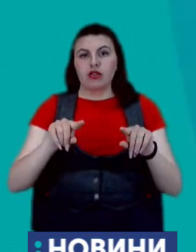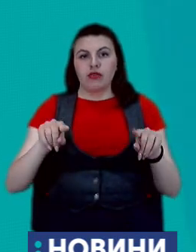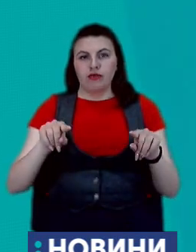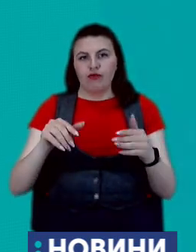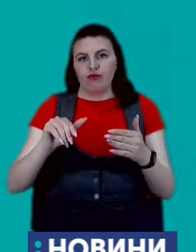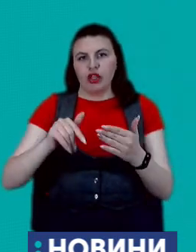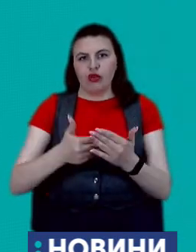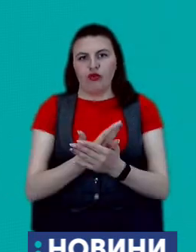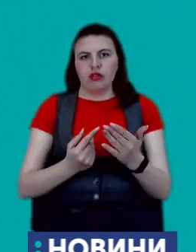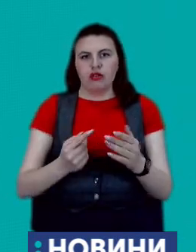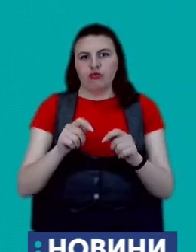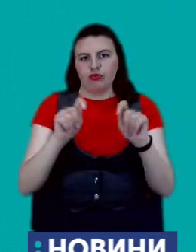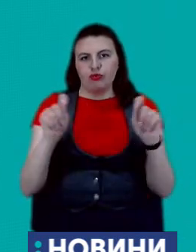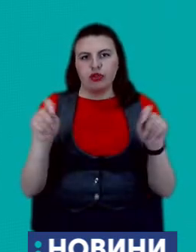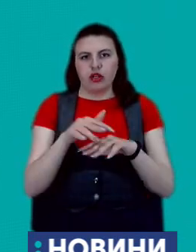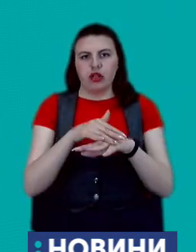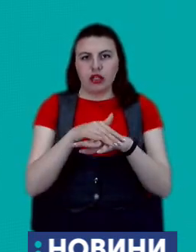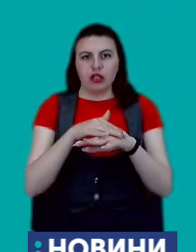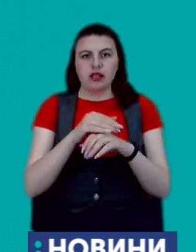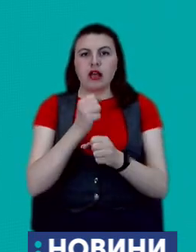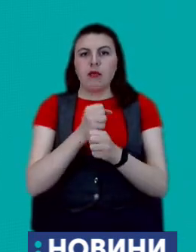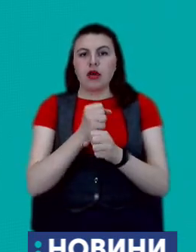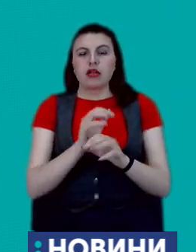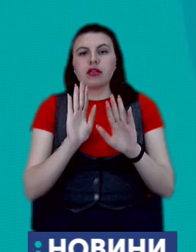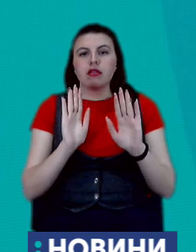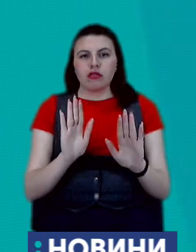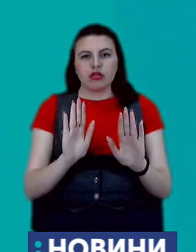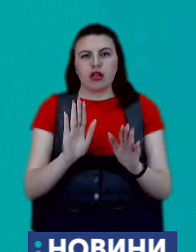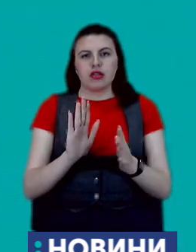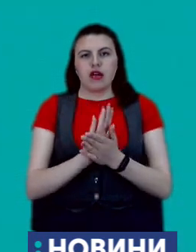Запрацюють вони лише за умови дотримання всіх санітарно-епідемічних норм.